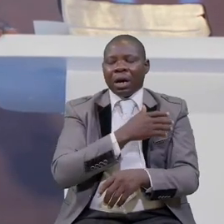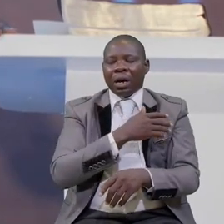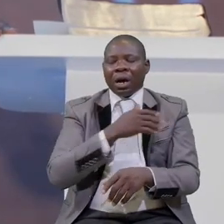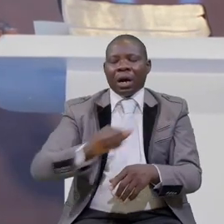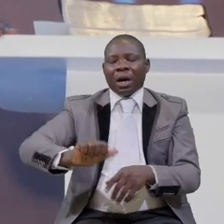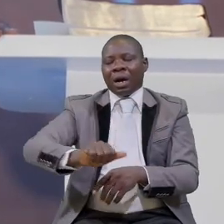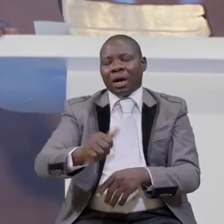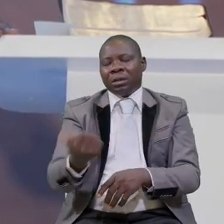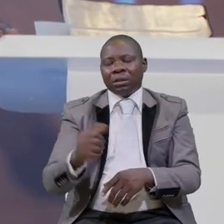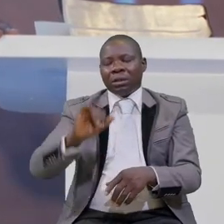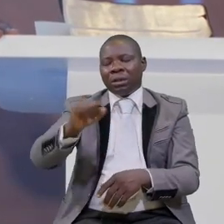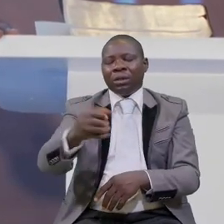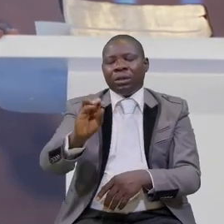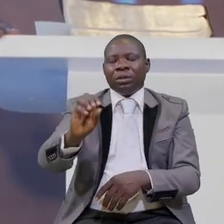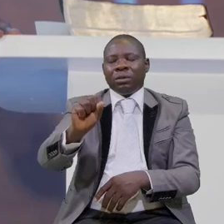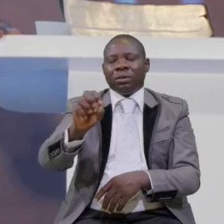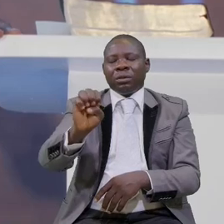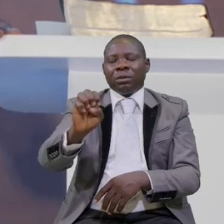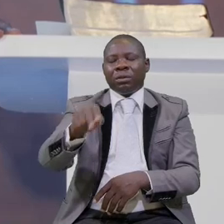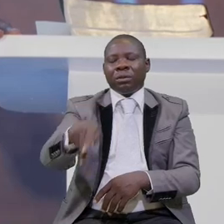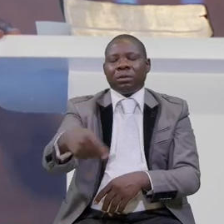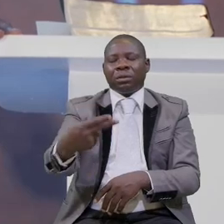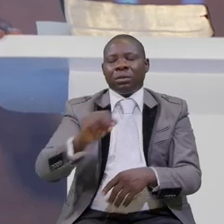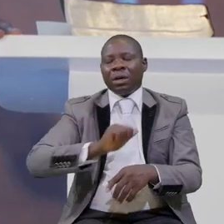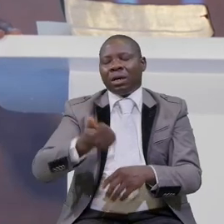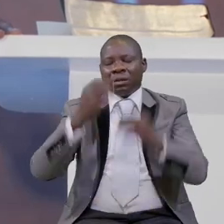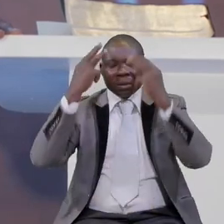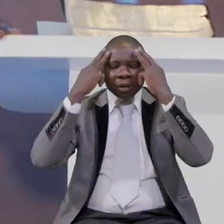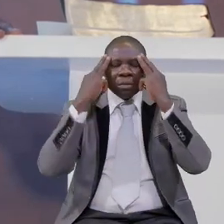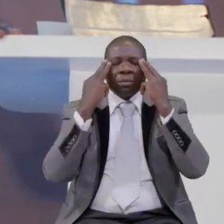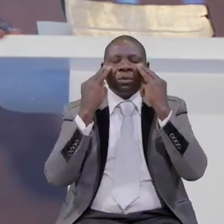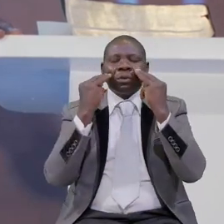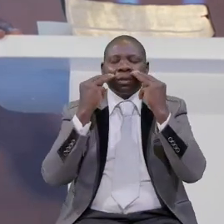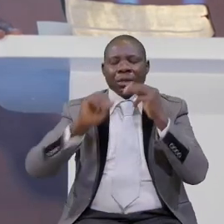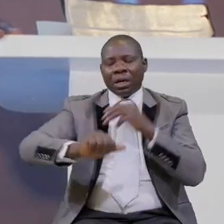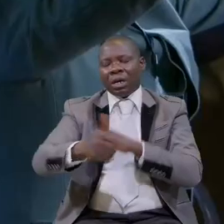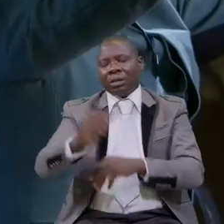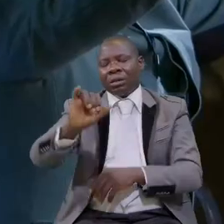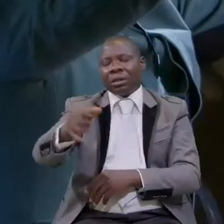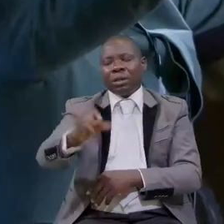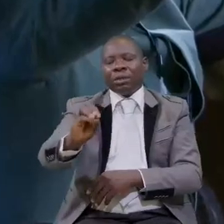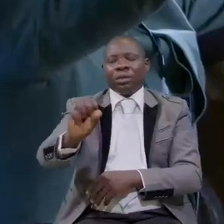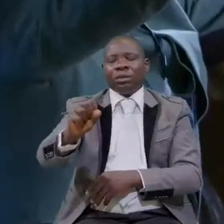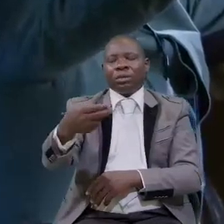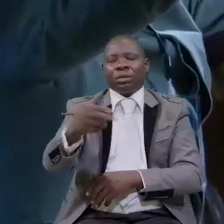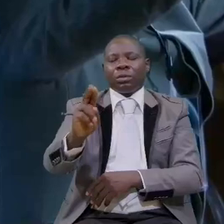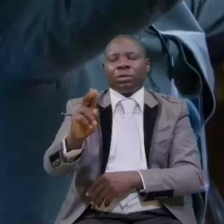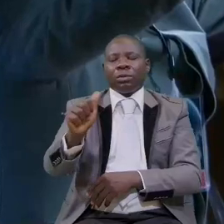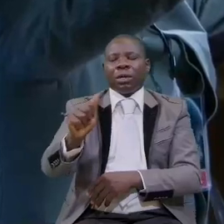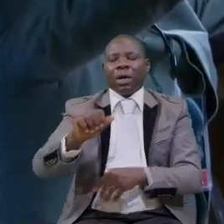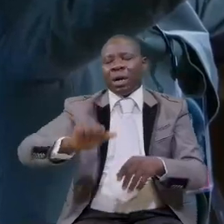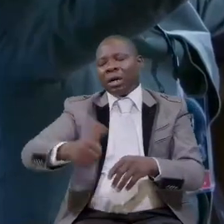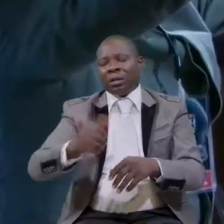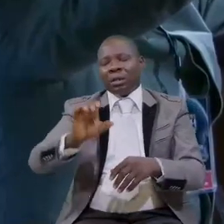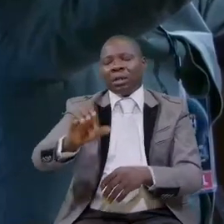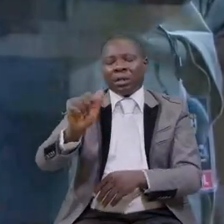Un autre Joseph, un autre Moïse, un autre Josué, un